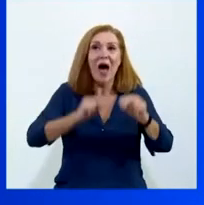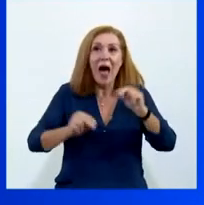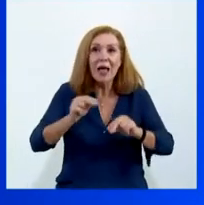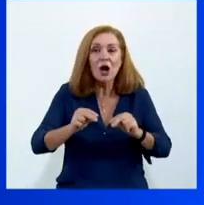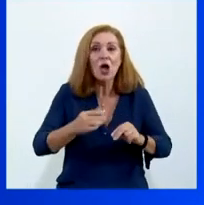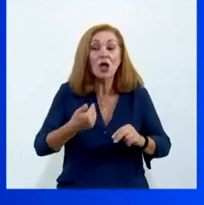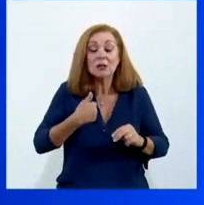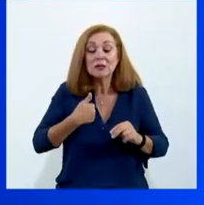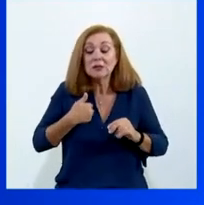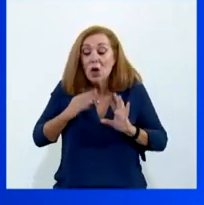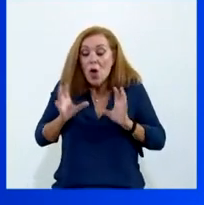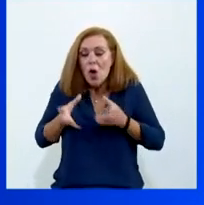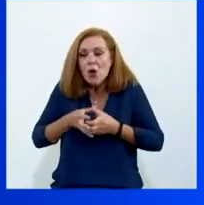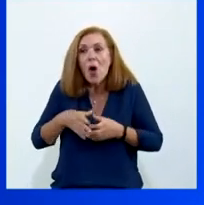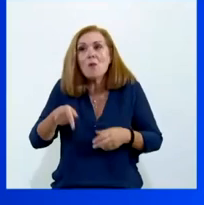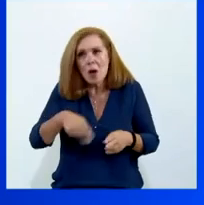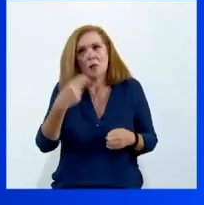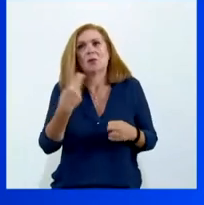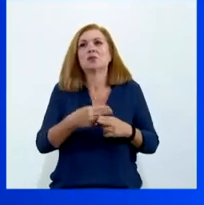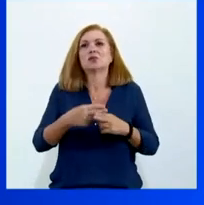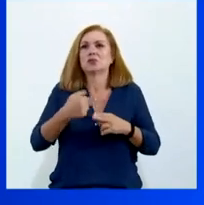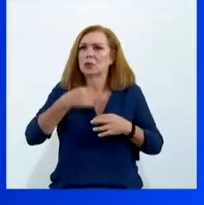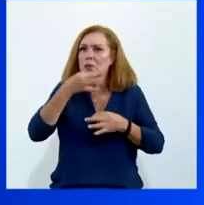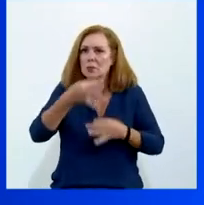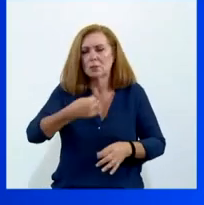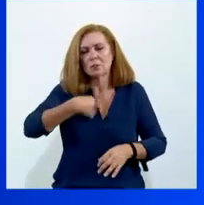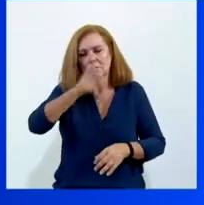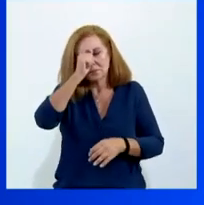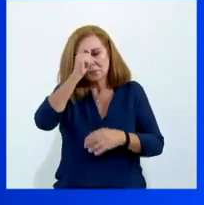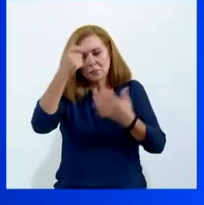Γιατί θεωρούμε εξαιρετικά σημαντικό να μπορούμε